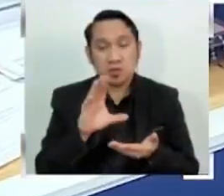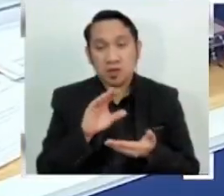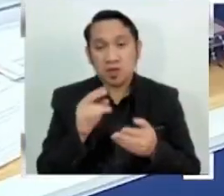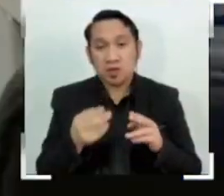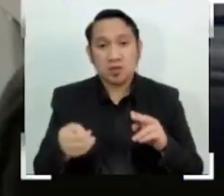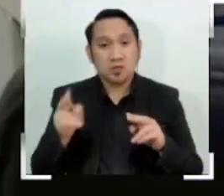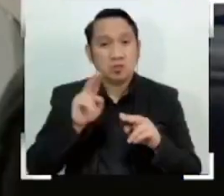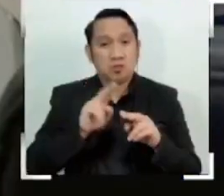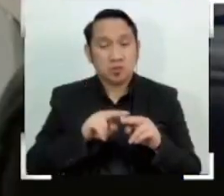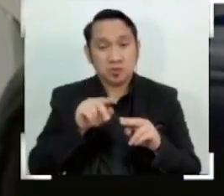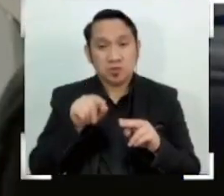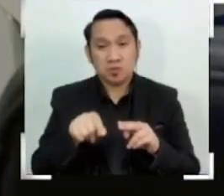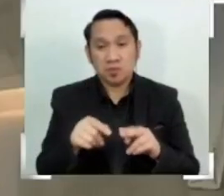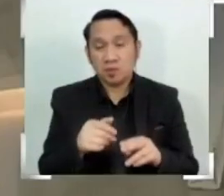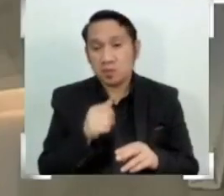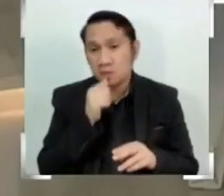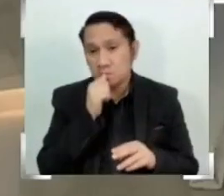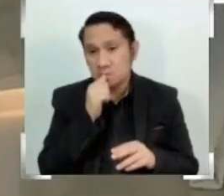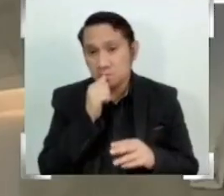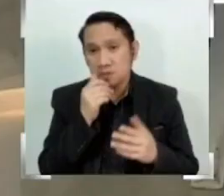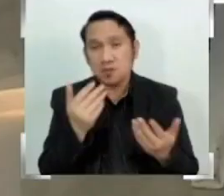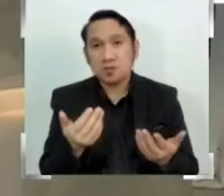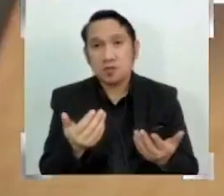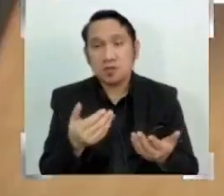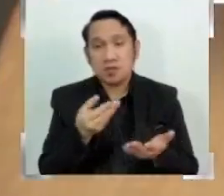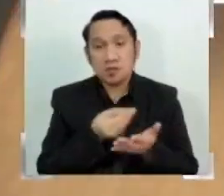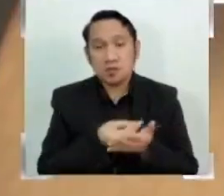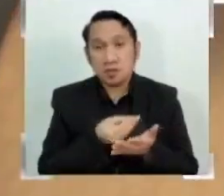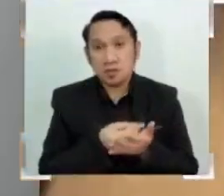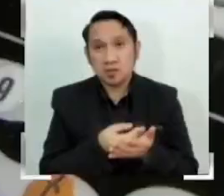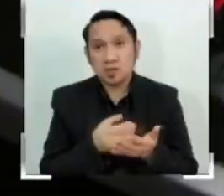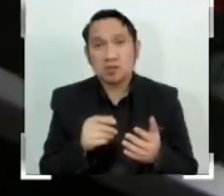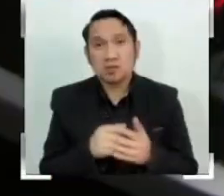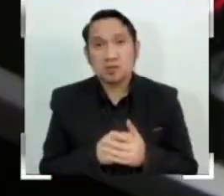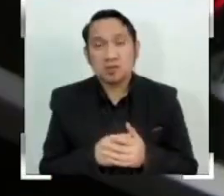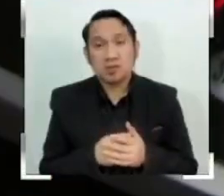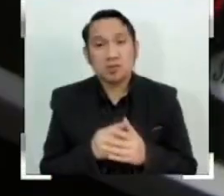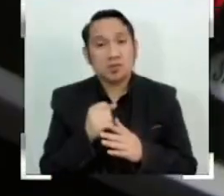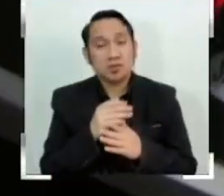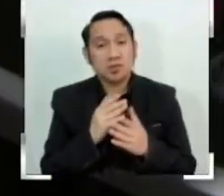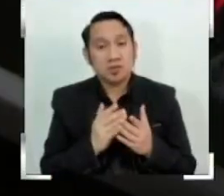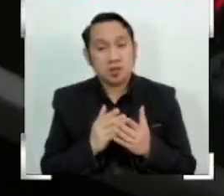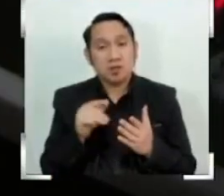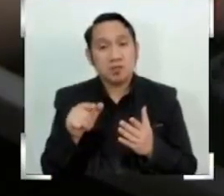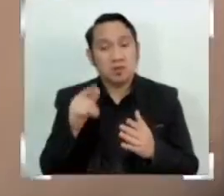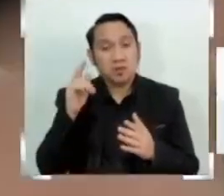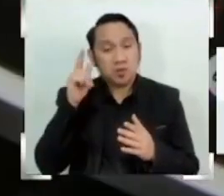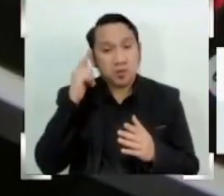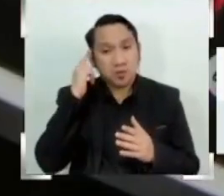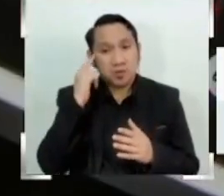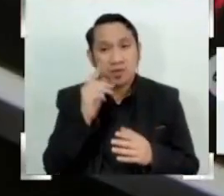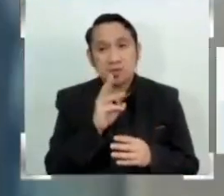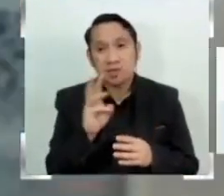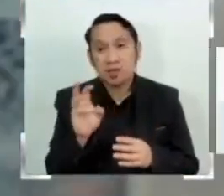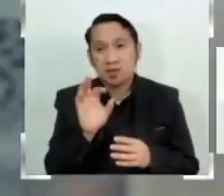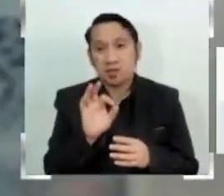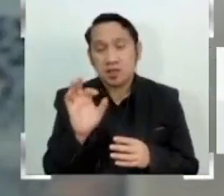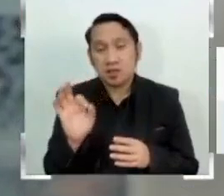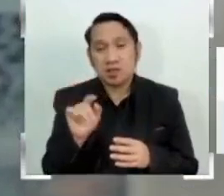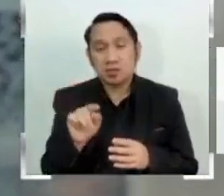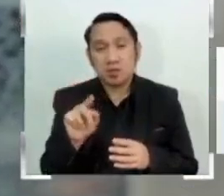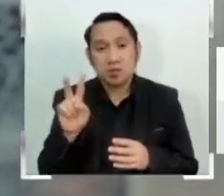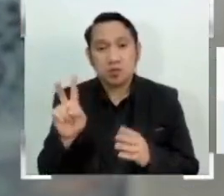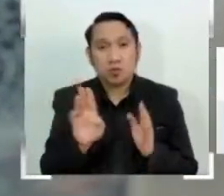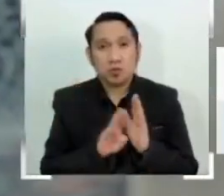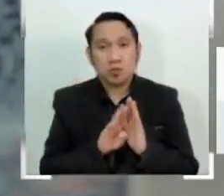hinihinging confidential and intelligence funds ng ilang ahensya ng gobyerno. 699.2 billion pesos o